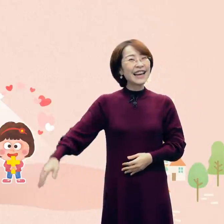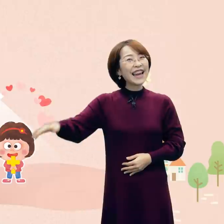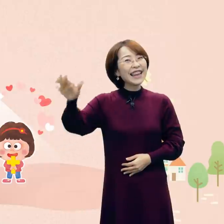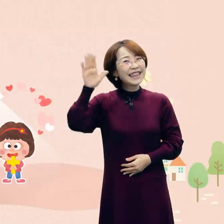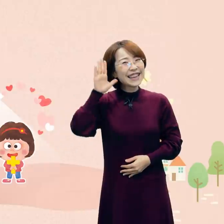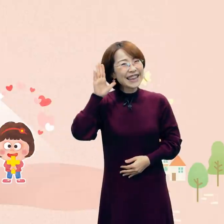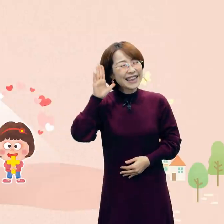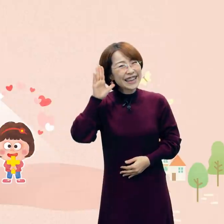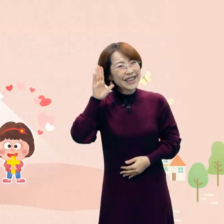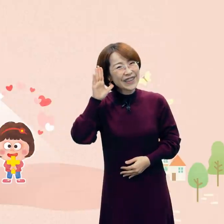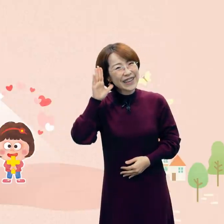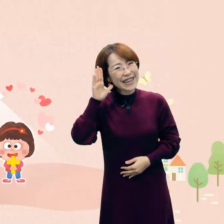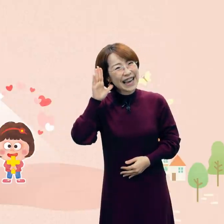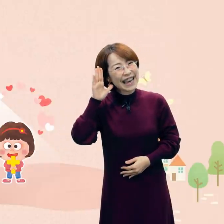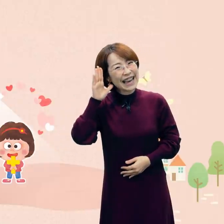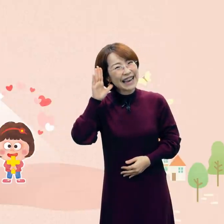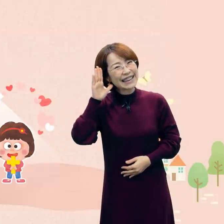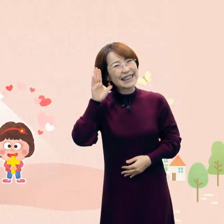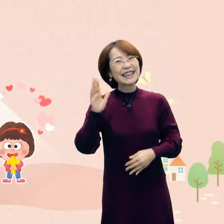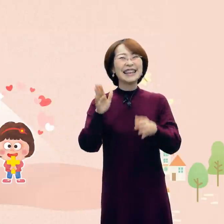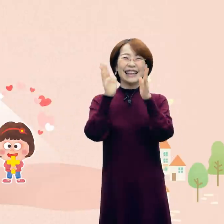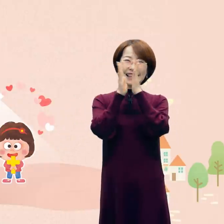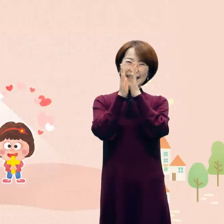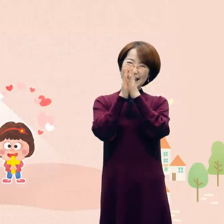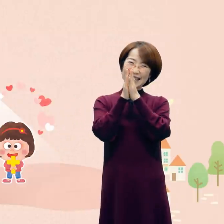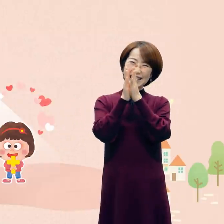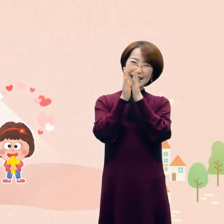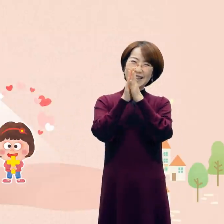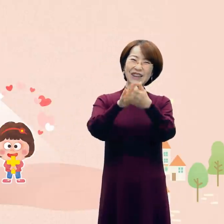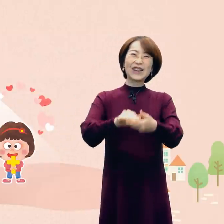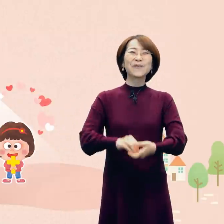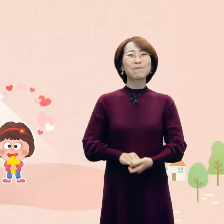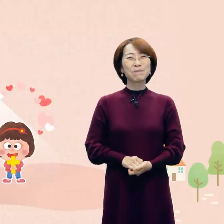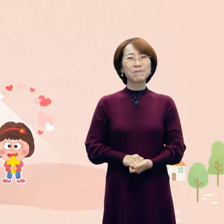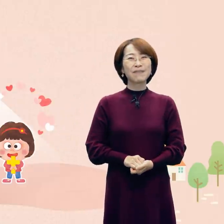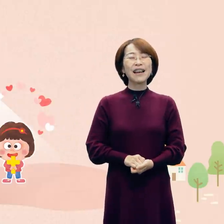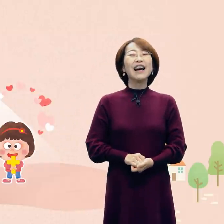사랑하는 나의 효선아. 잘했어요.